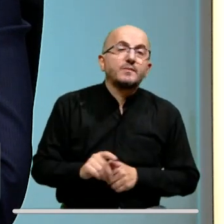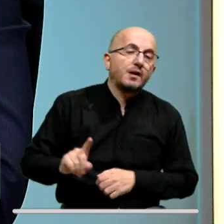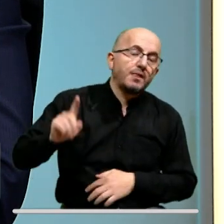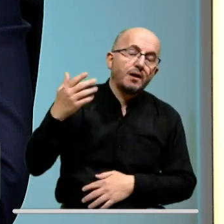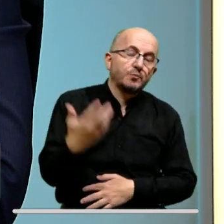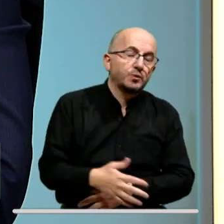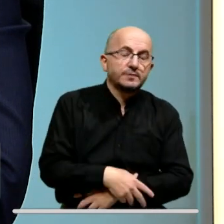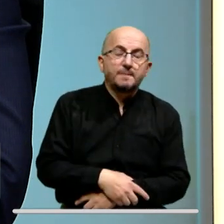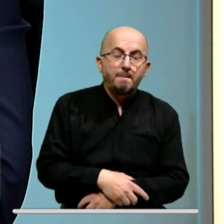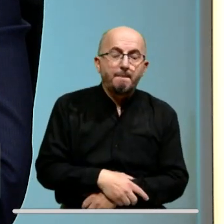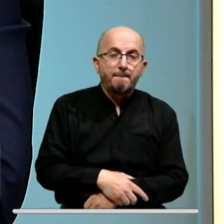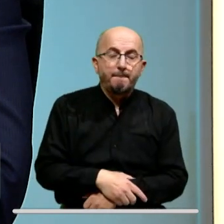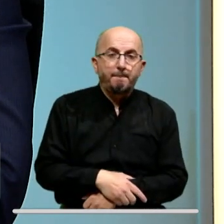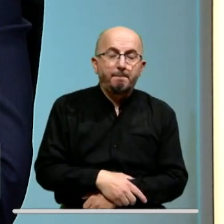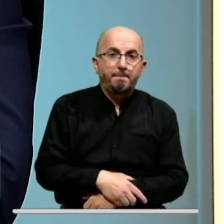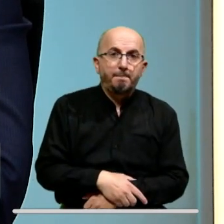etsin. Efendim